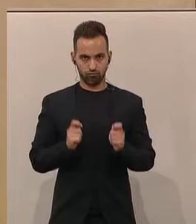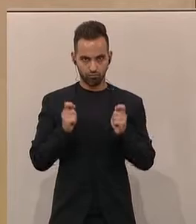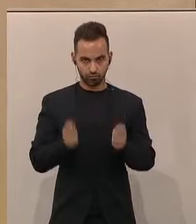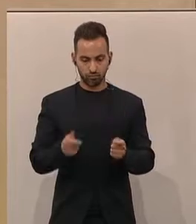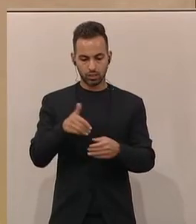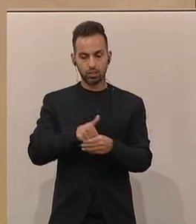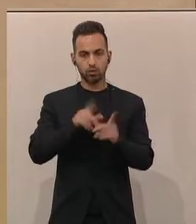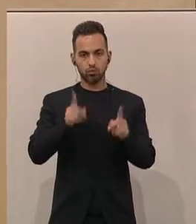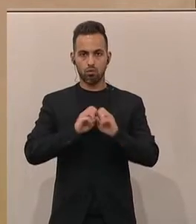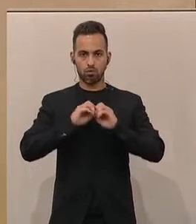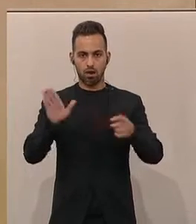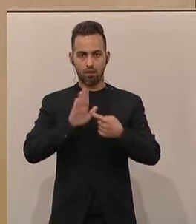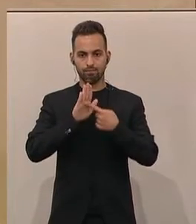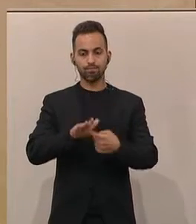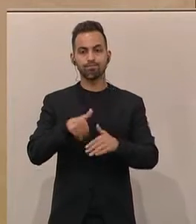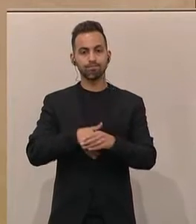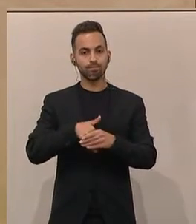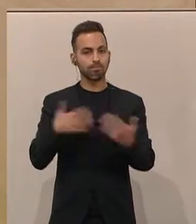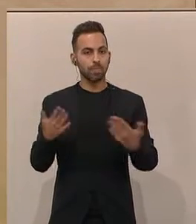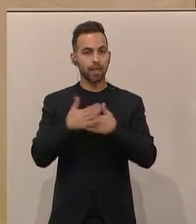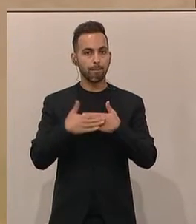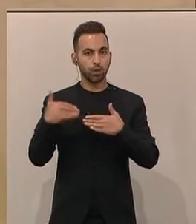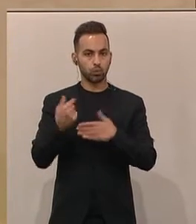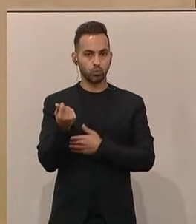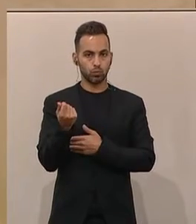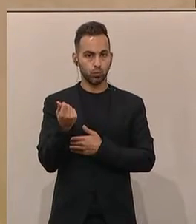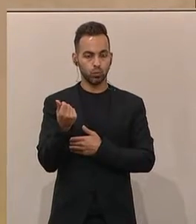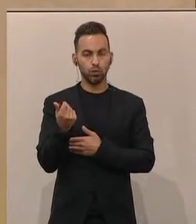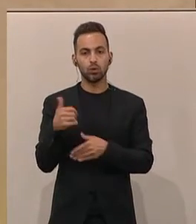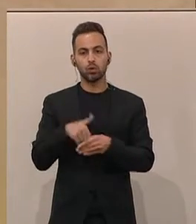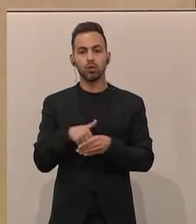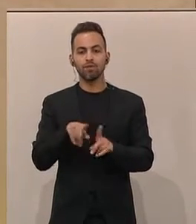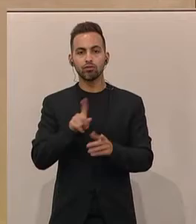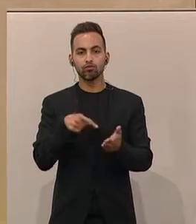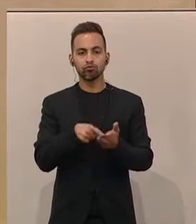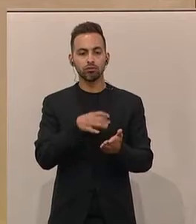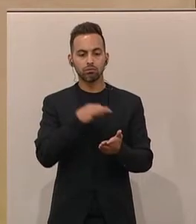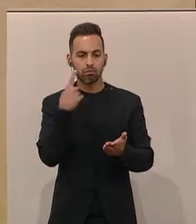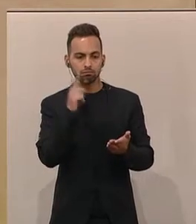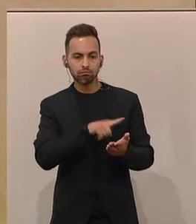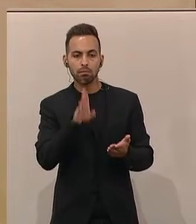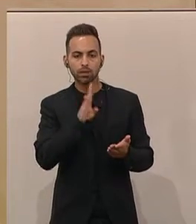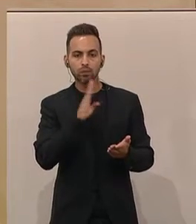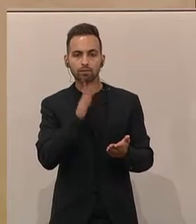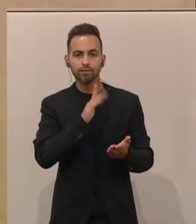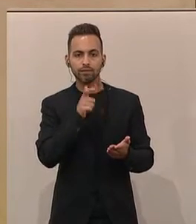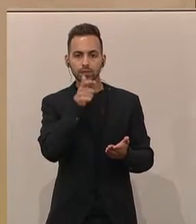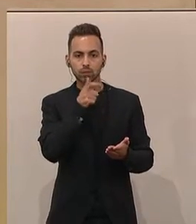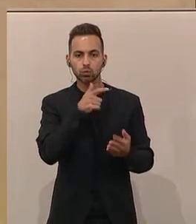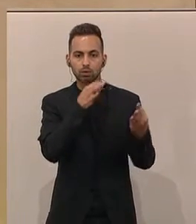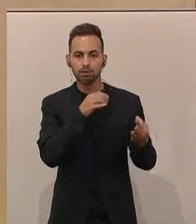etwas klarstellen soll, nämlich das Rehabilitationsgeld hinsichtlich eines Stichtages bei den Pensionsversicherungsträgern. Und